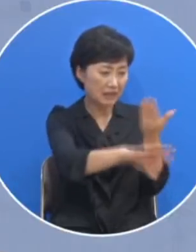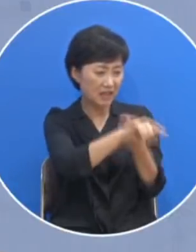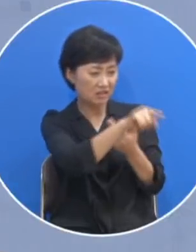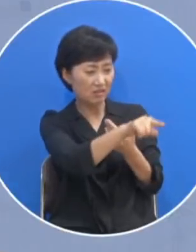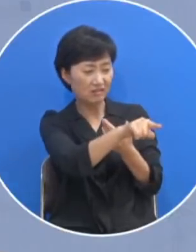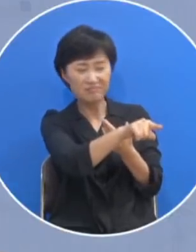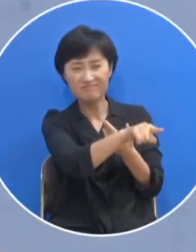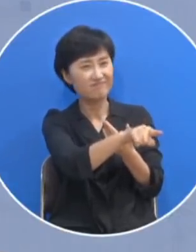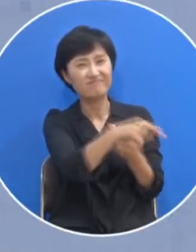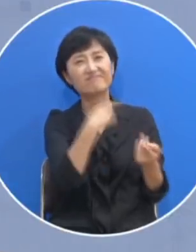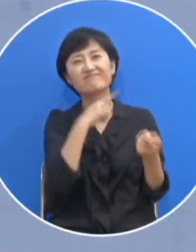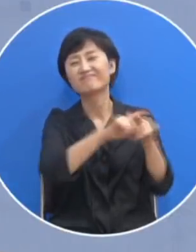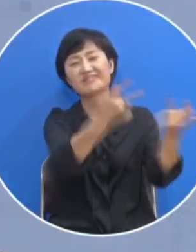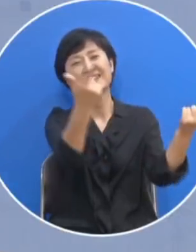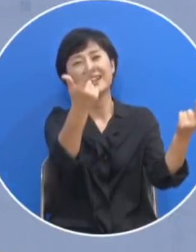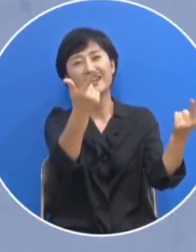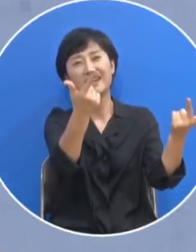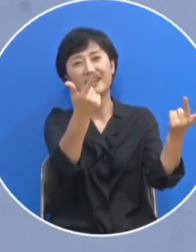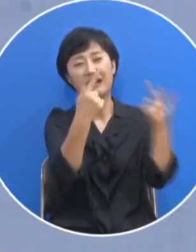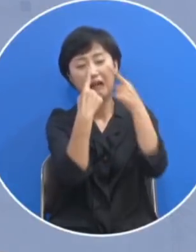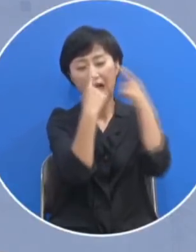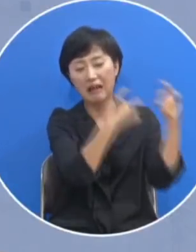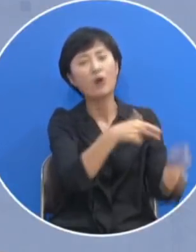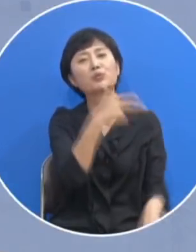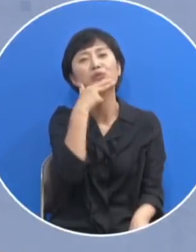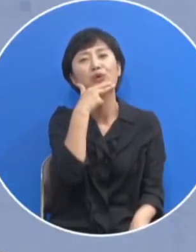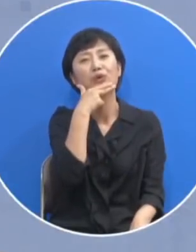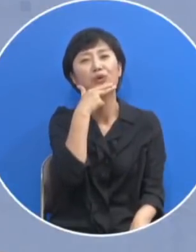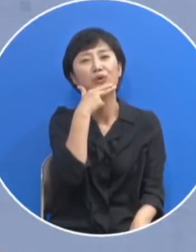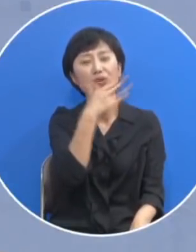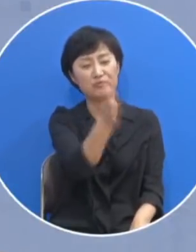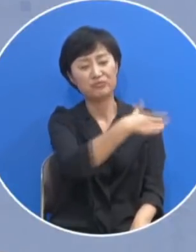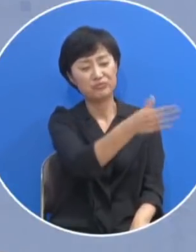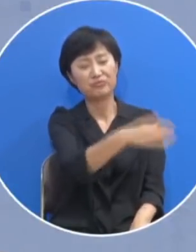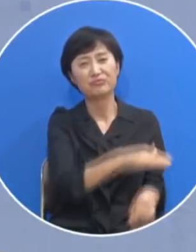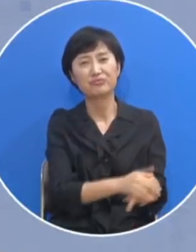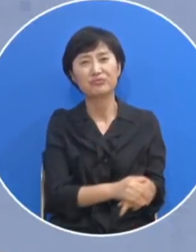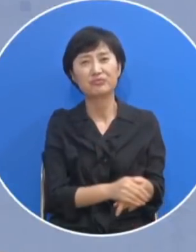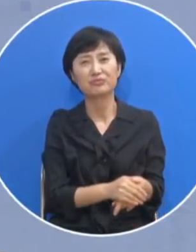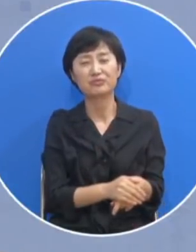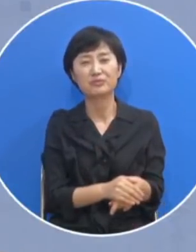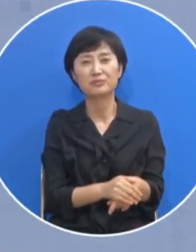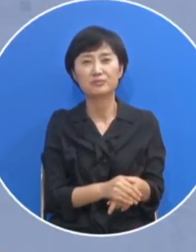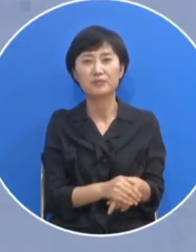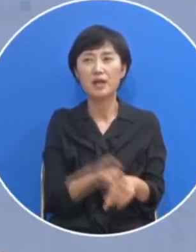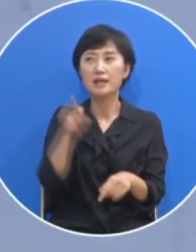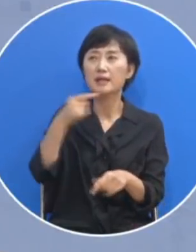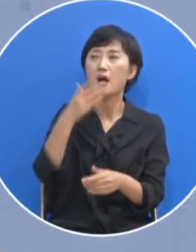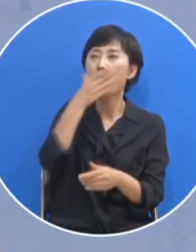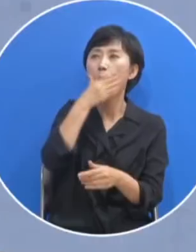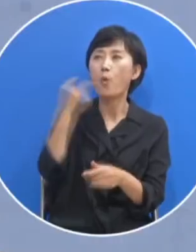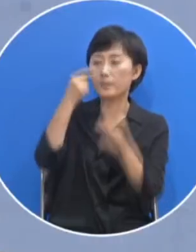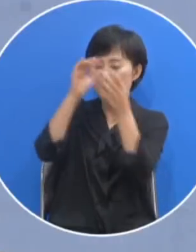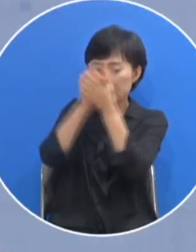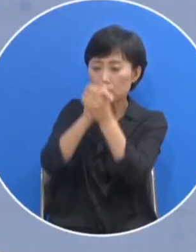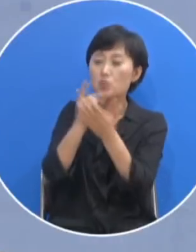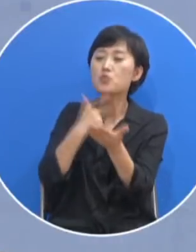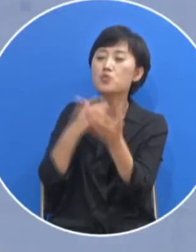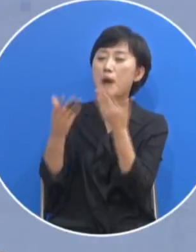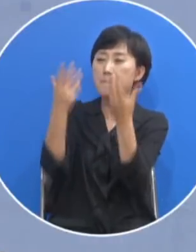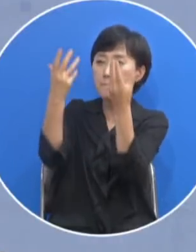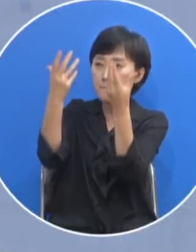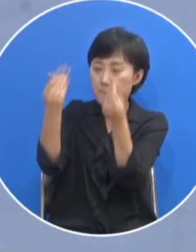2 엔비디아 피카비아 체험을 했는데 뭐 이유 즉 xen 이거 1명 나오니까 세기가 삶을 미카도 뭐든지 주어 줘